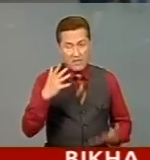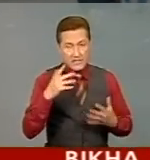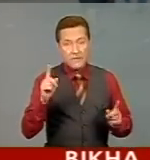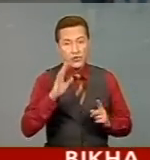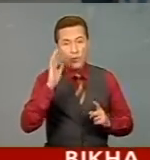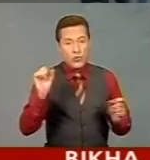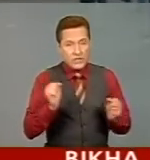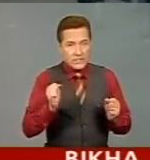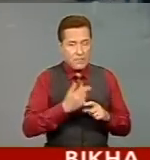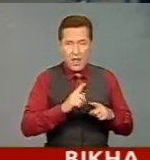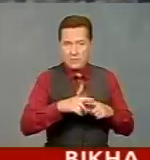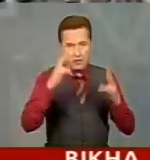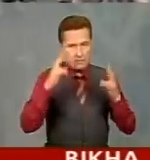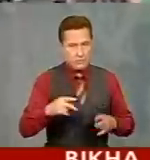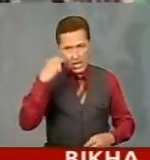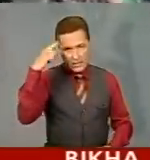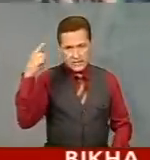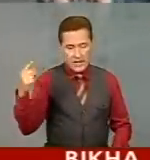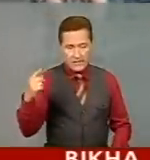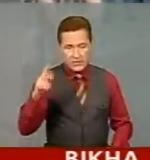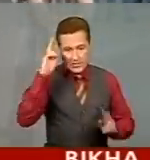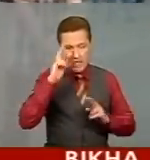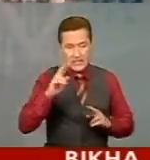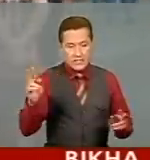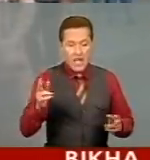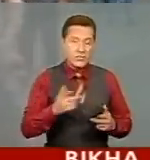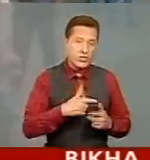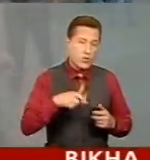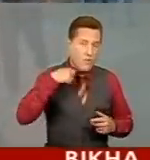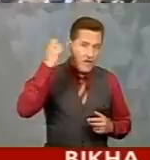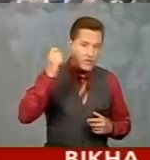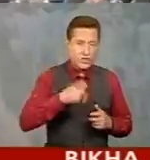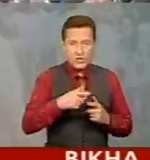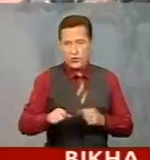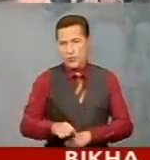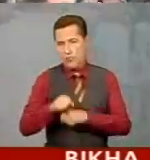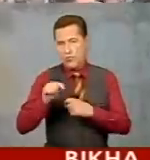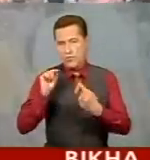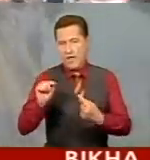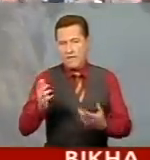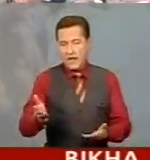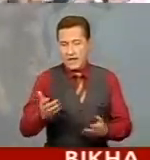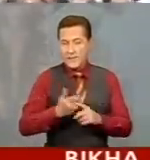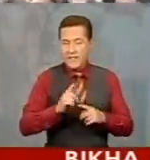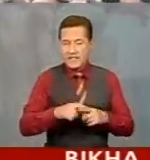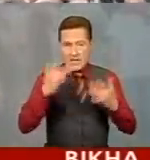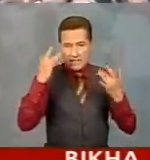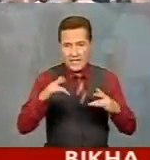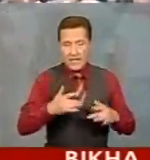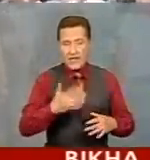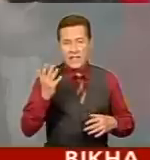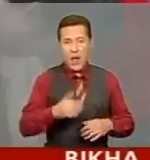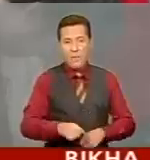зимой. Это катастрофическое. Уже не знаешь, не то вешаться, не то бунтовать. Це стихійний мітинг. Лідерів